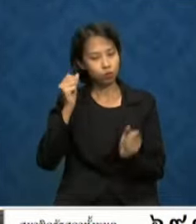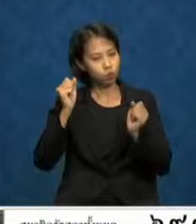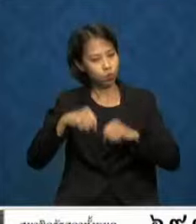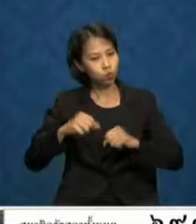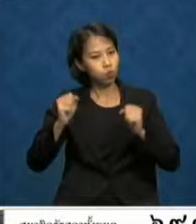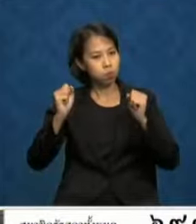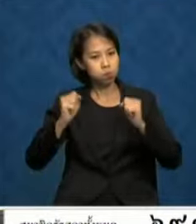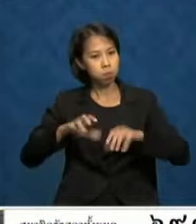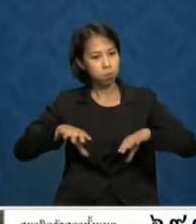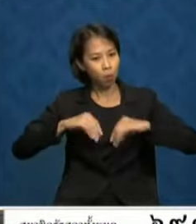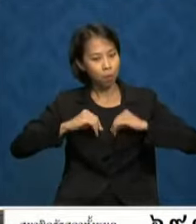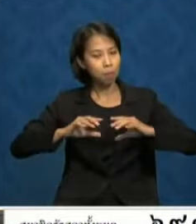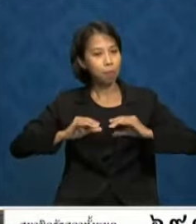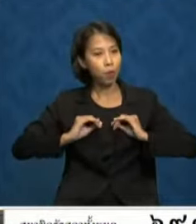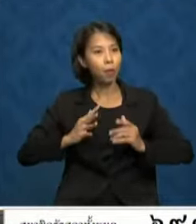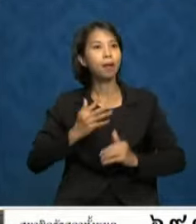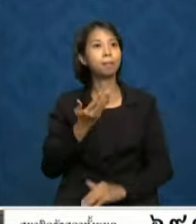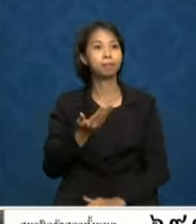กับ